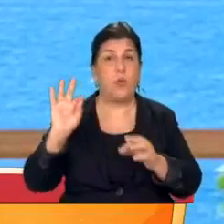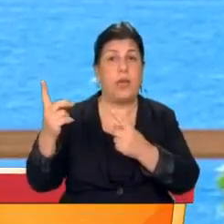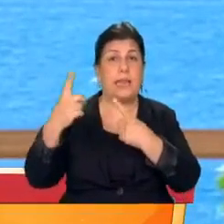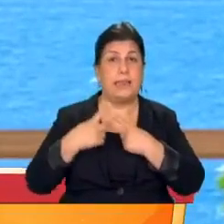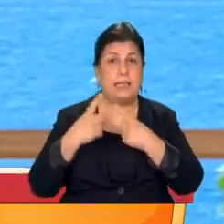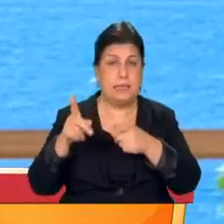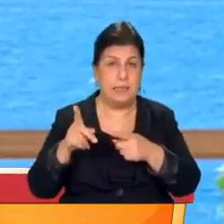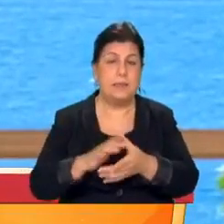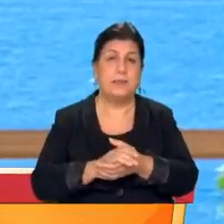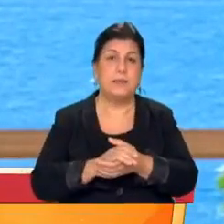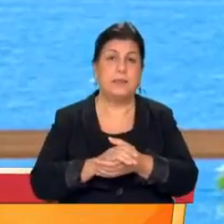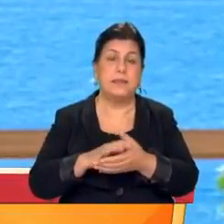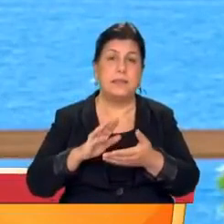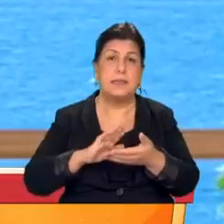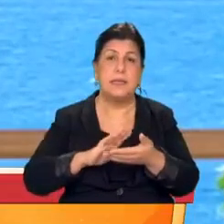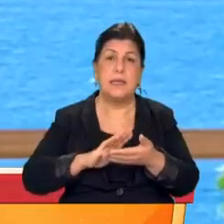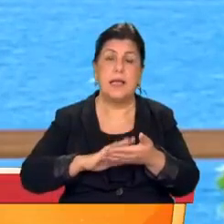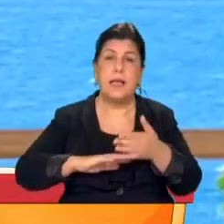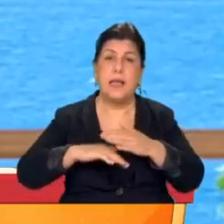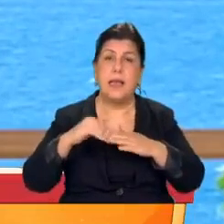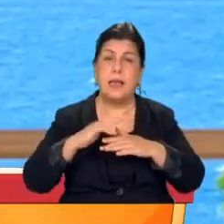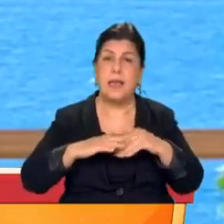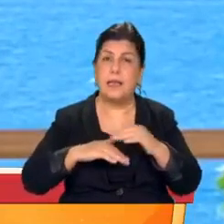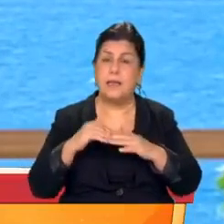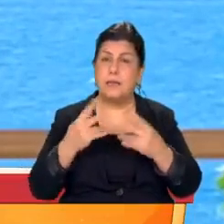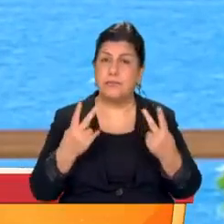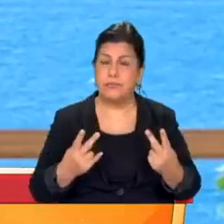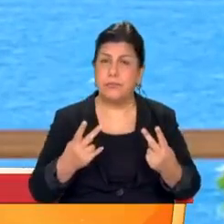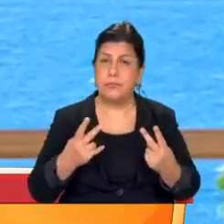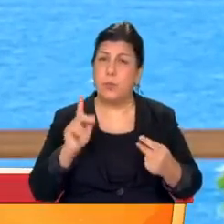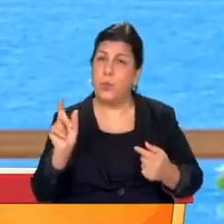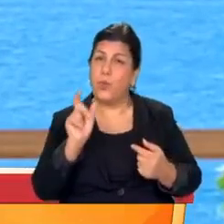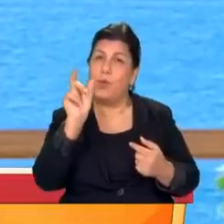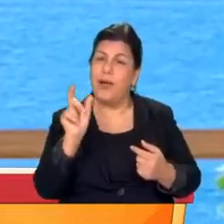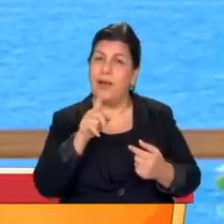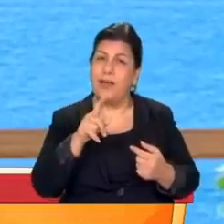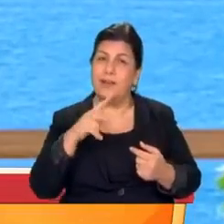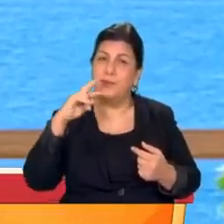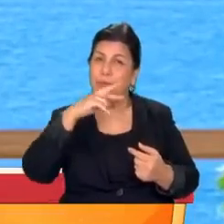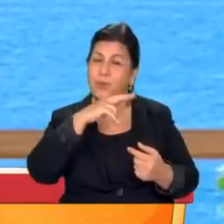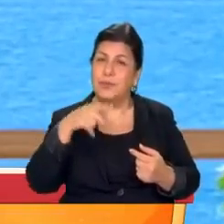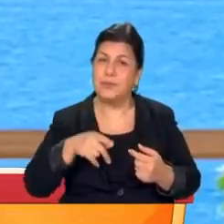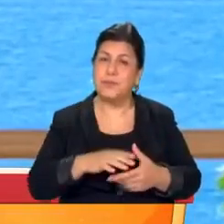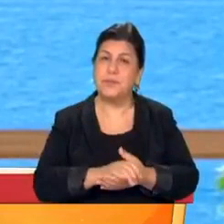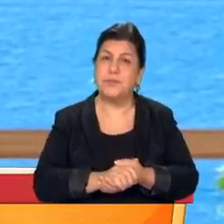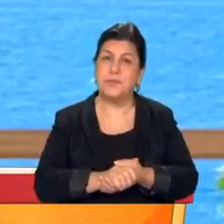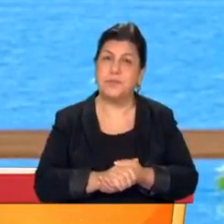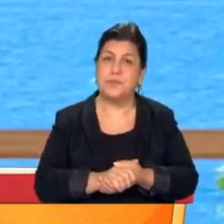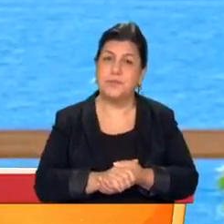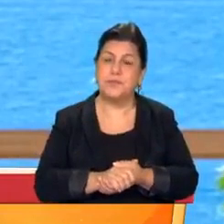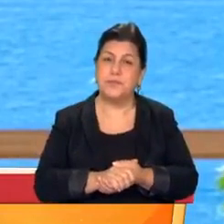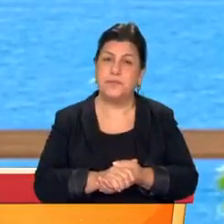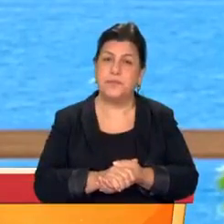şu değildir bir elleriyle izle esâbethüm Musa'yı Betül'ün Caillou İnna lillah